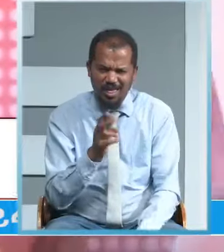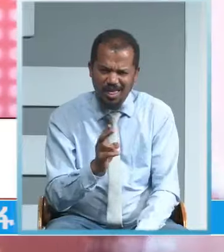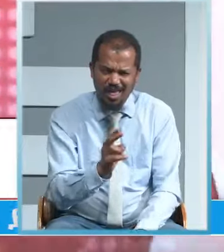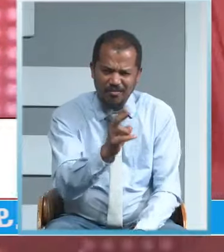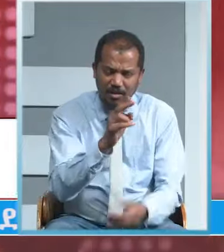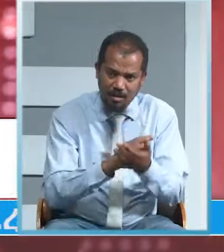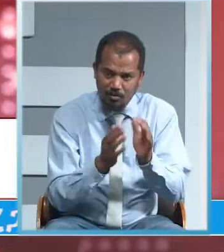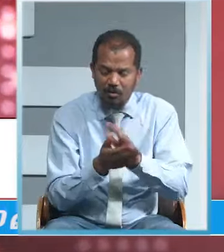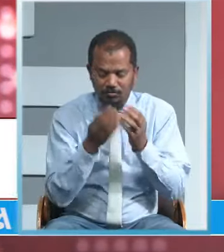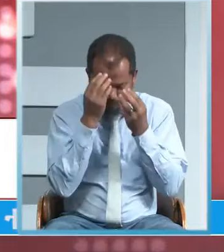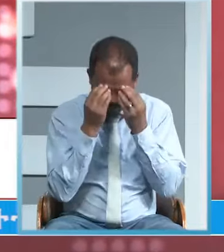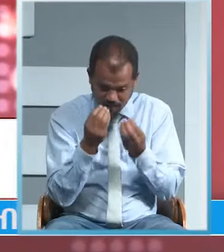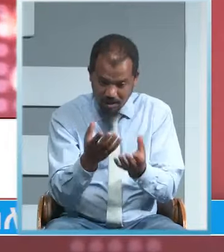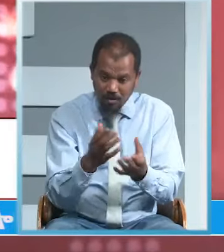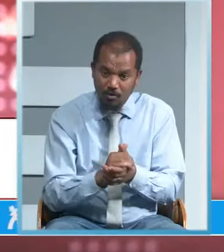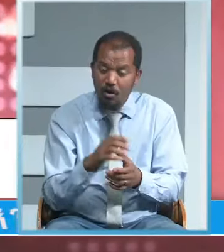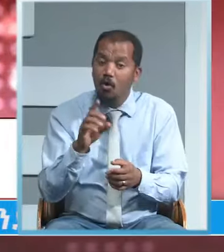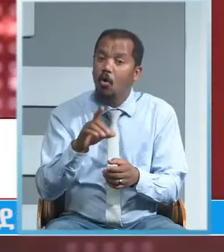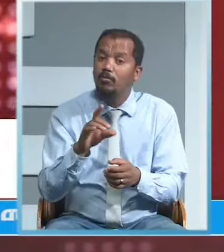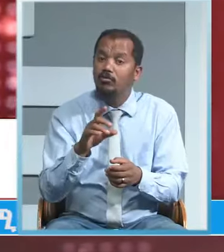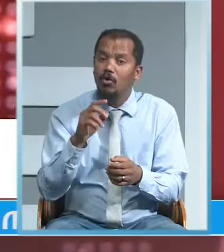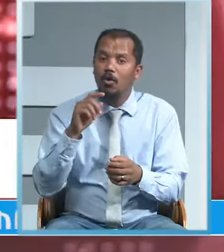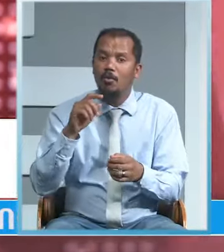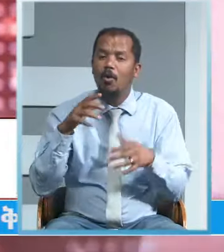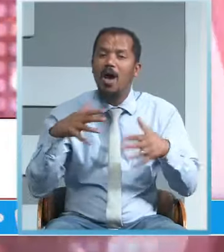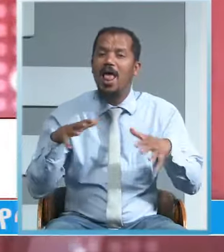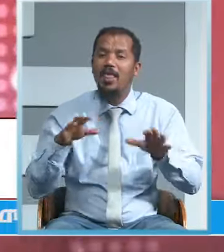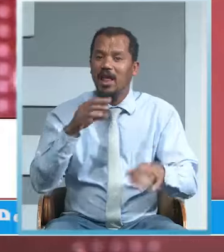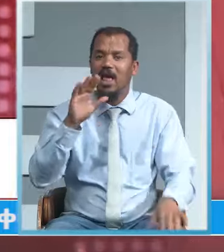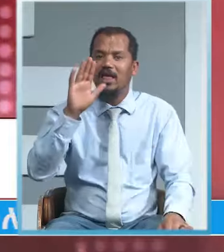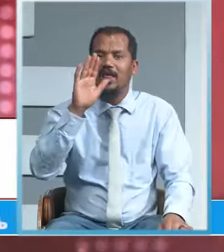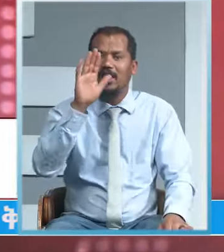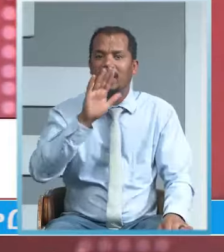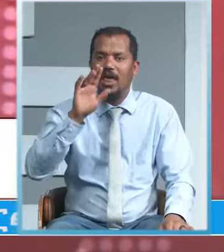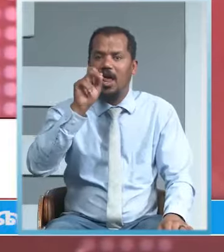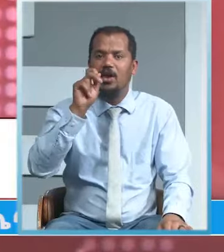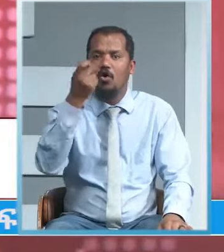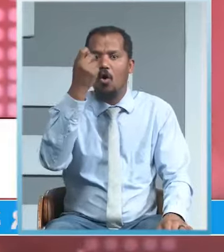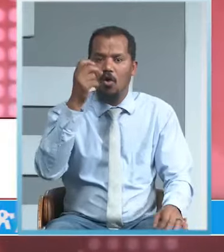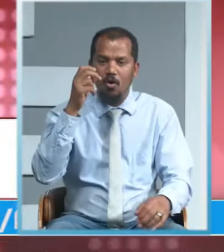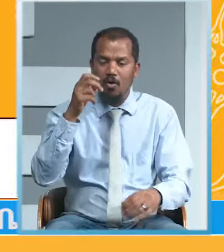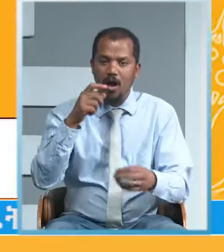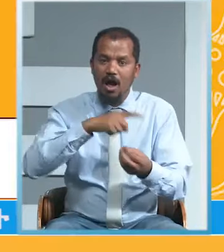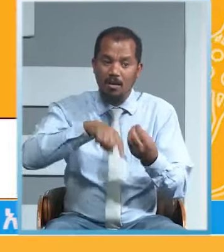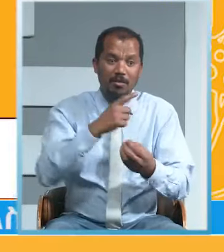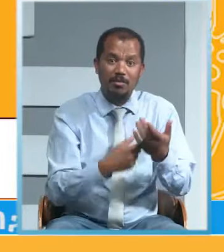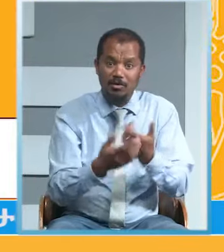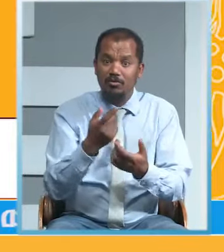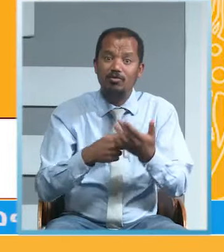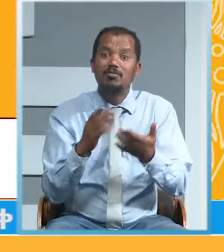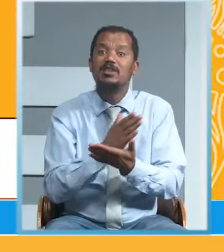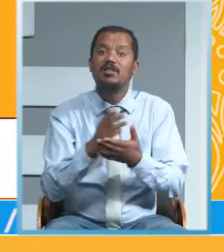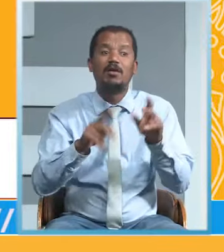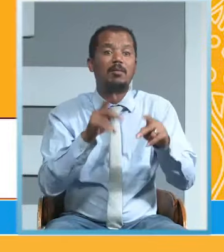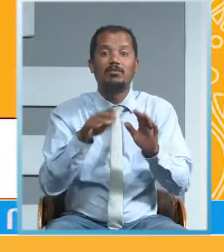መሆኑን አስታወቀ። ኮሚሽኑ በወላይታና በጌዲዮ ዞኖች በሀገሪቱ ምክክር የሚሳተፉ